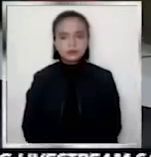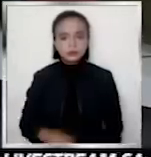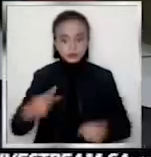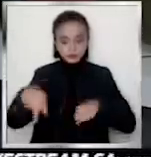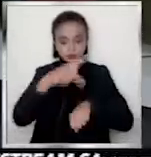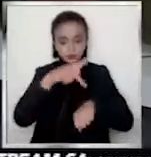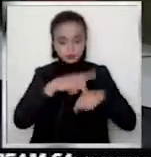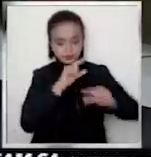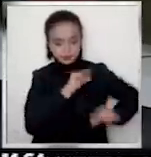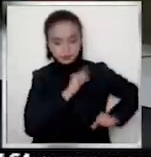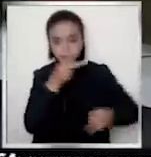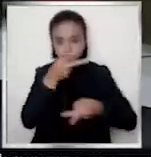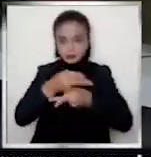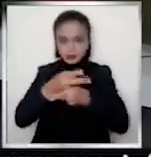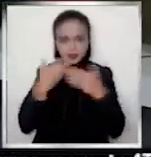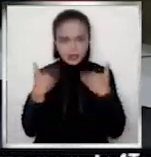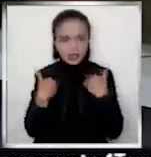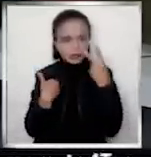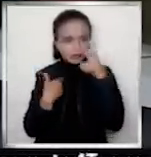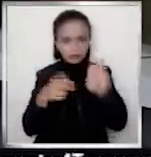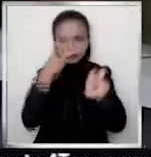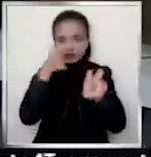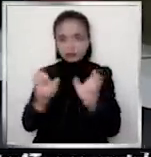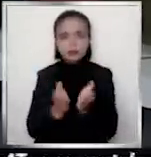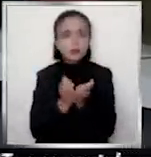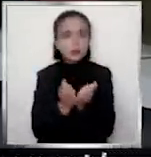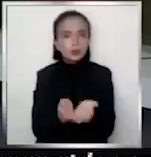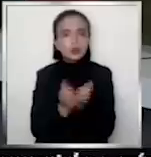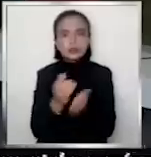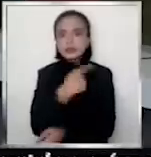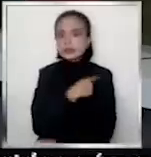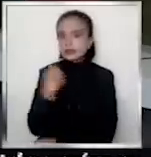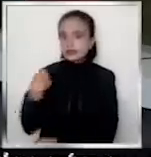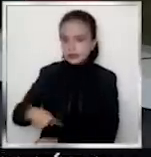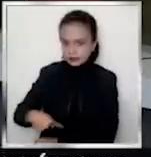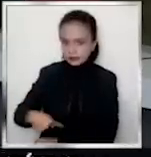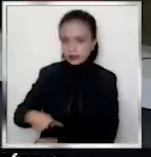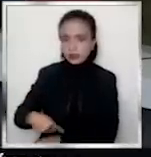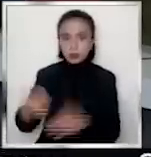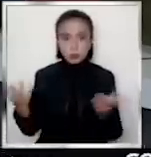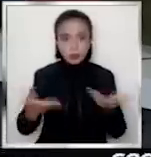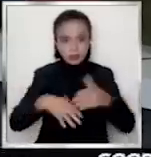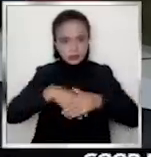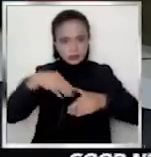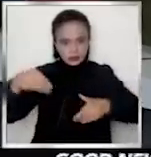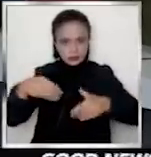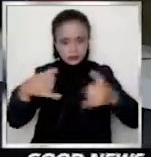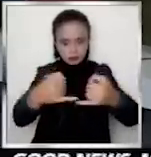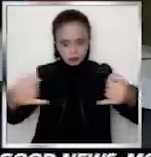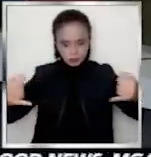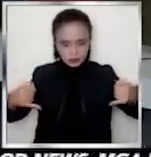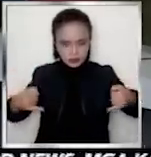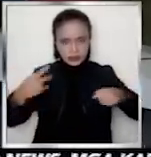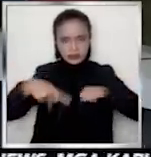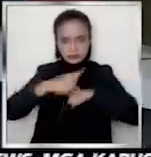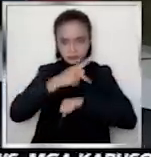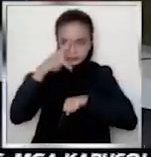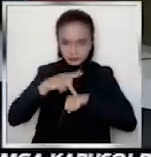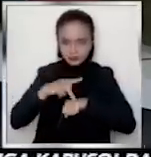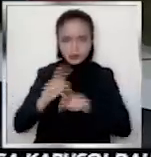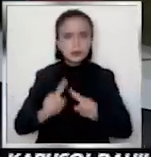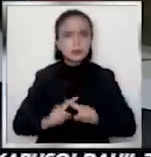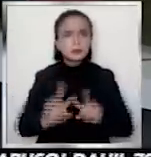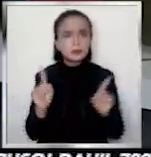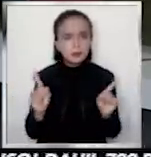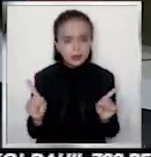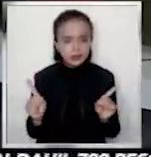Guard, may mga namataan pa rin mga barko ng China Coast Guard sa loob ng exclusive economic zone ng bansa. Pero dahil